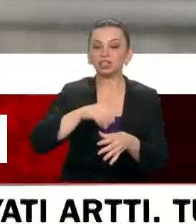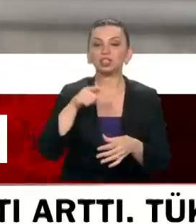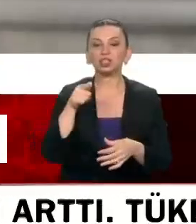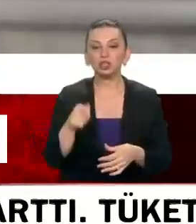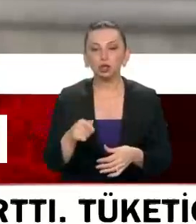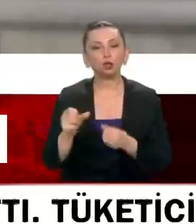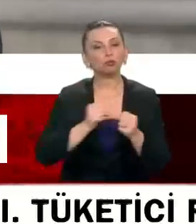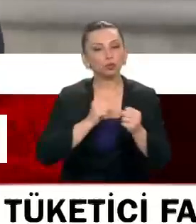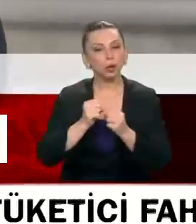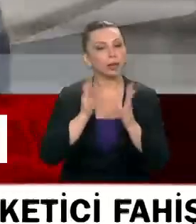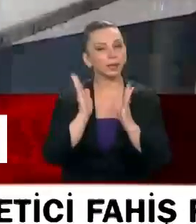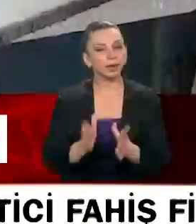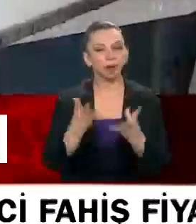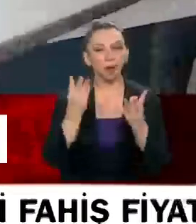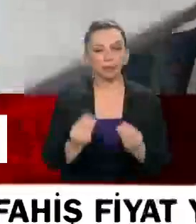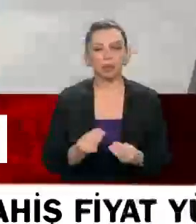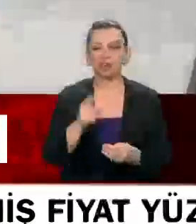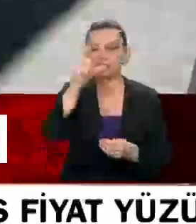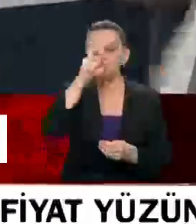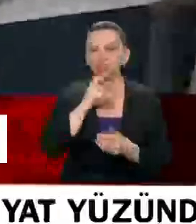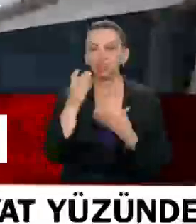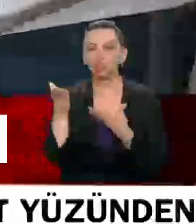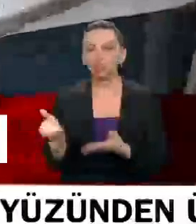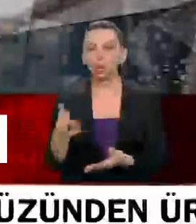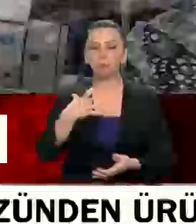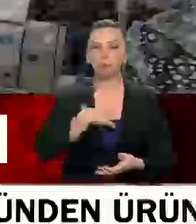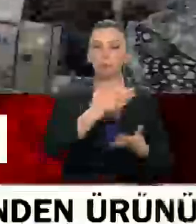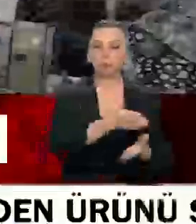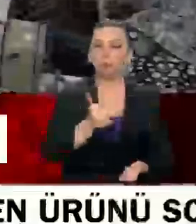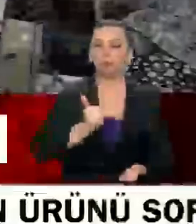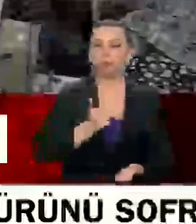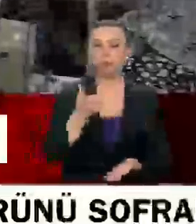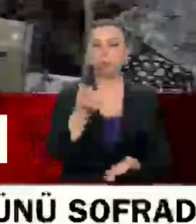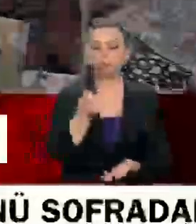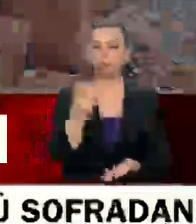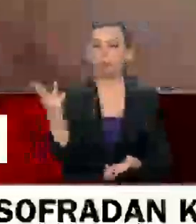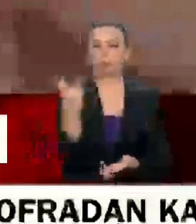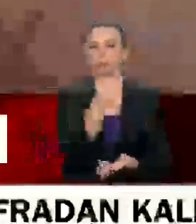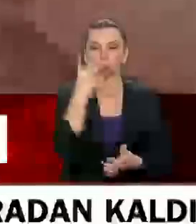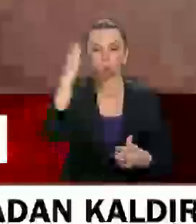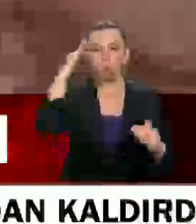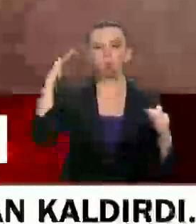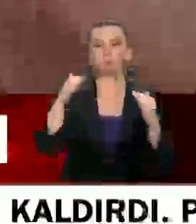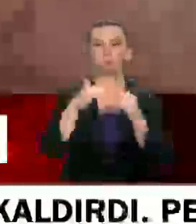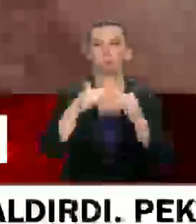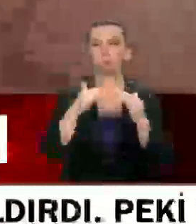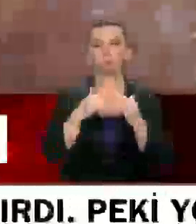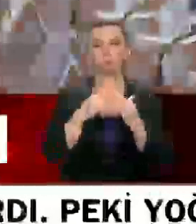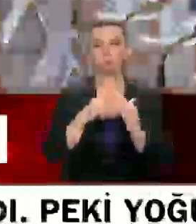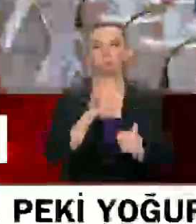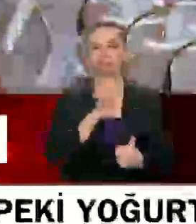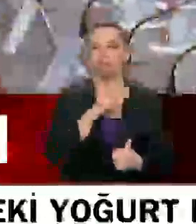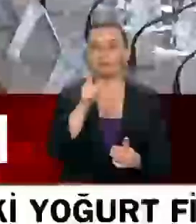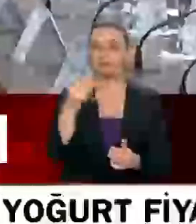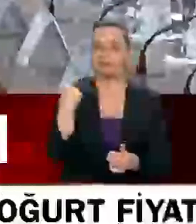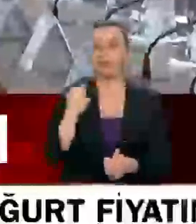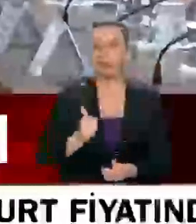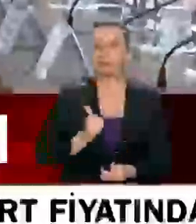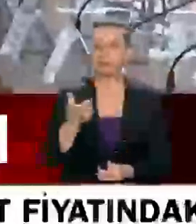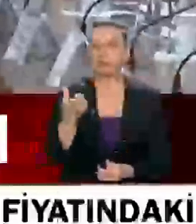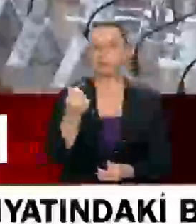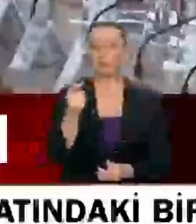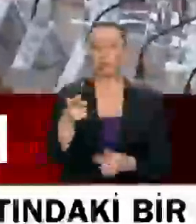altına koymaya devam edeceğiz. İşçi de, işveren de asgari ücrette üçlü mutabakat vurgusu yaptı yol haritasını belirlerken. Yeni asgari